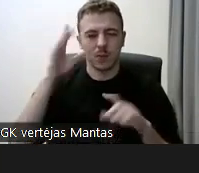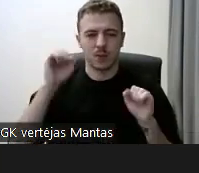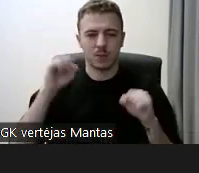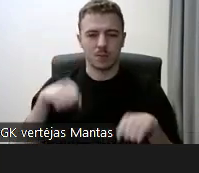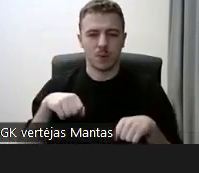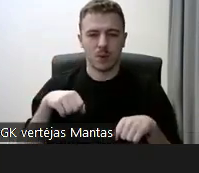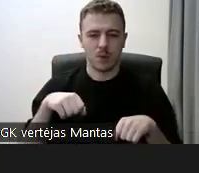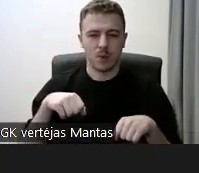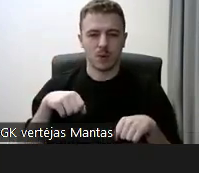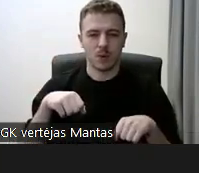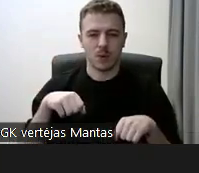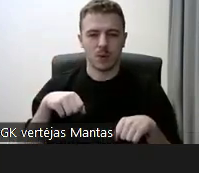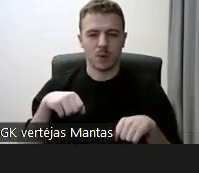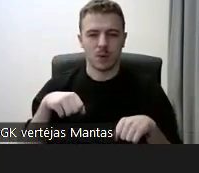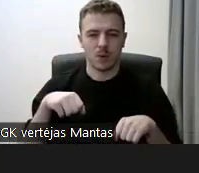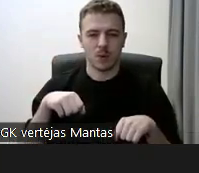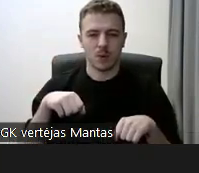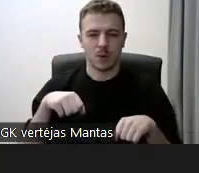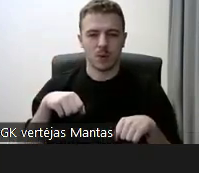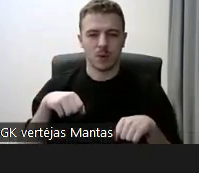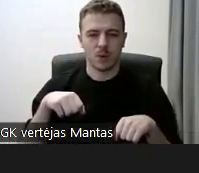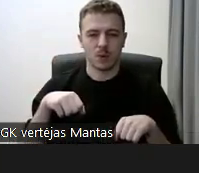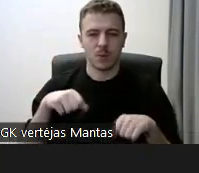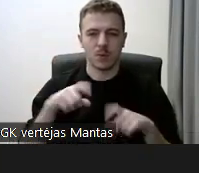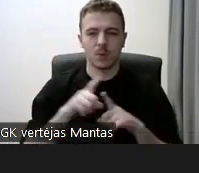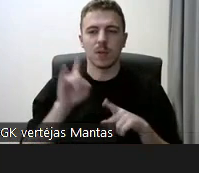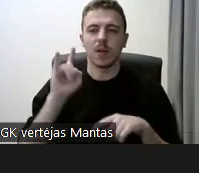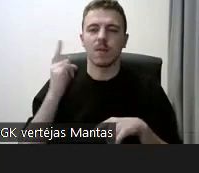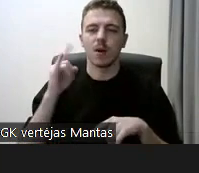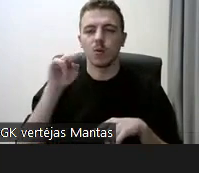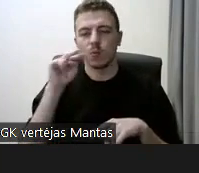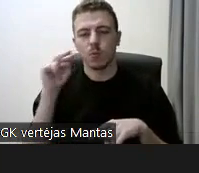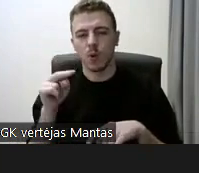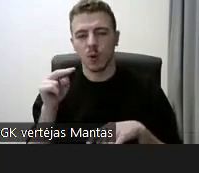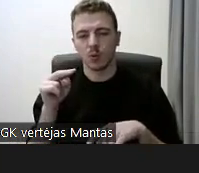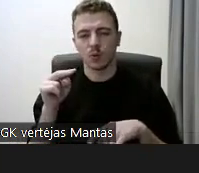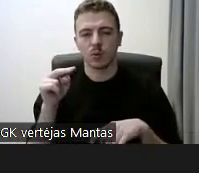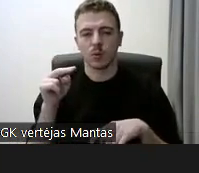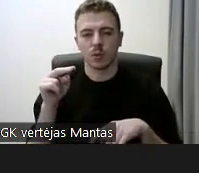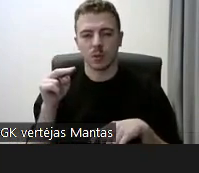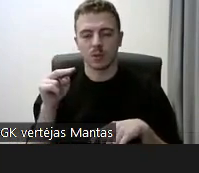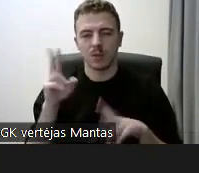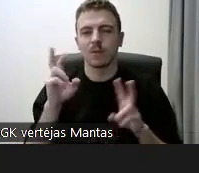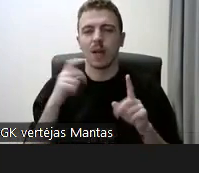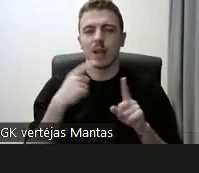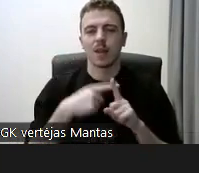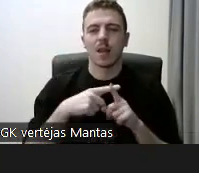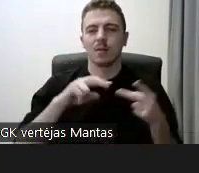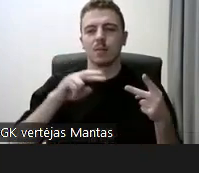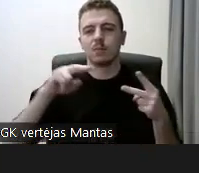Suvokimas ir vaikų požiūrį skaitimą teigiamą linkme